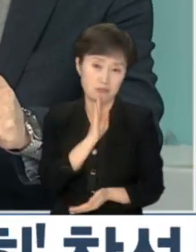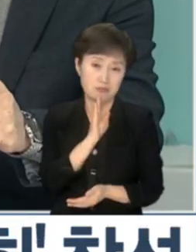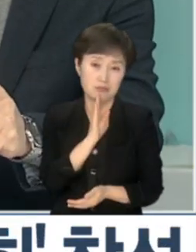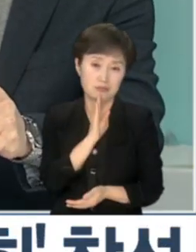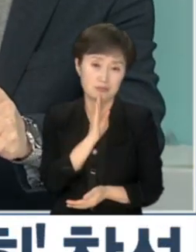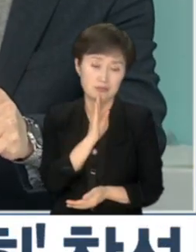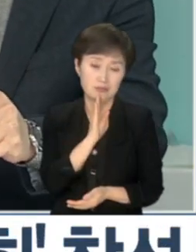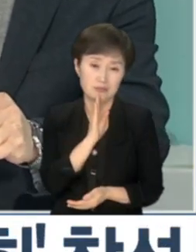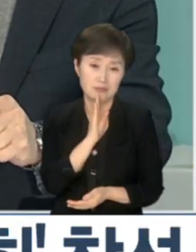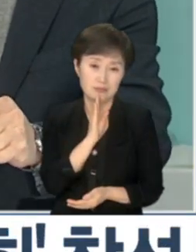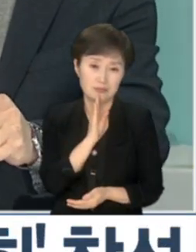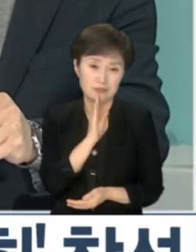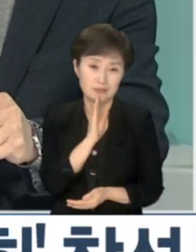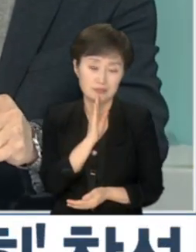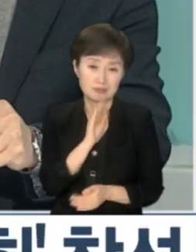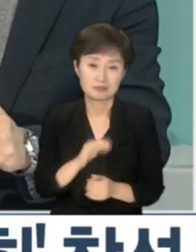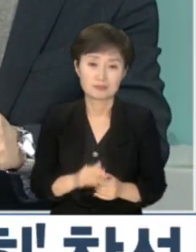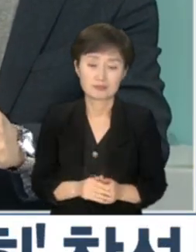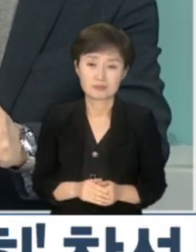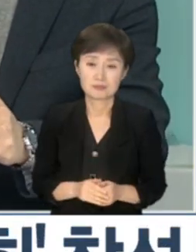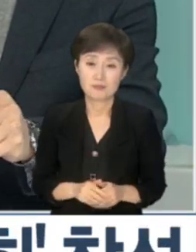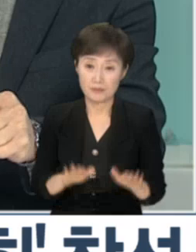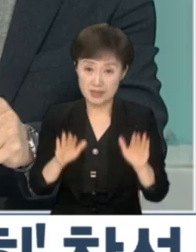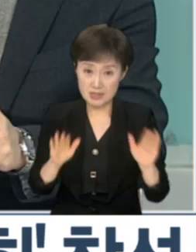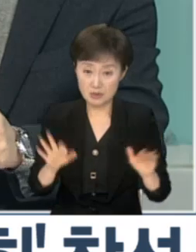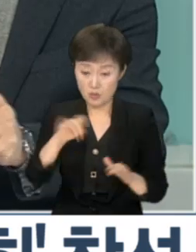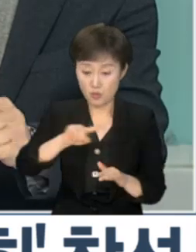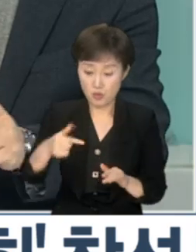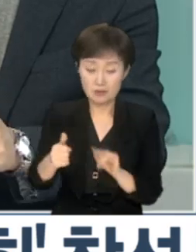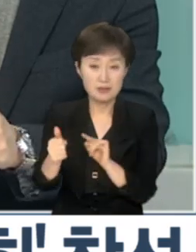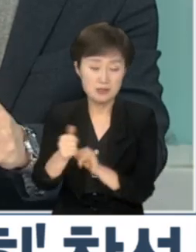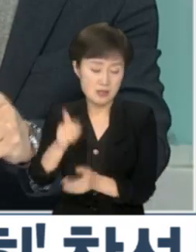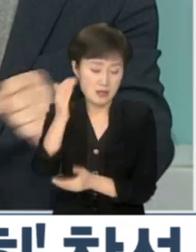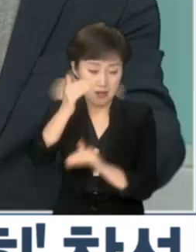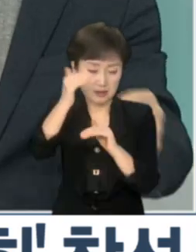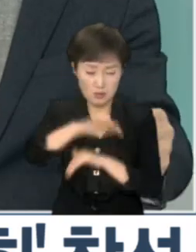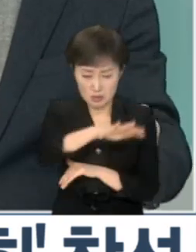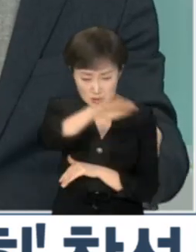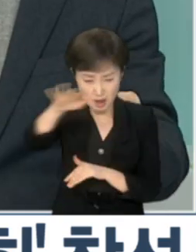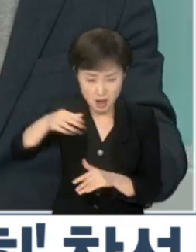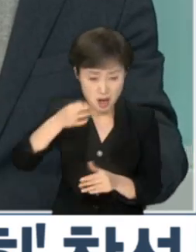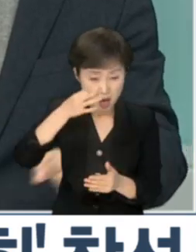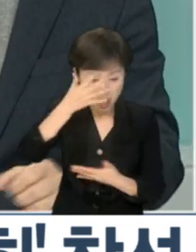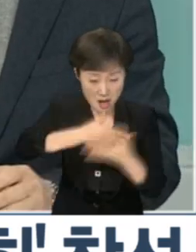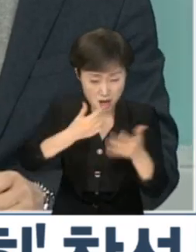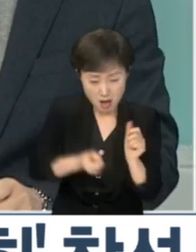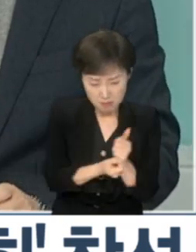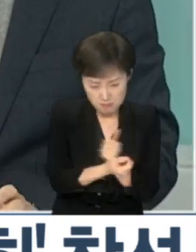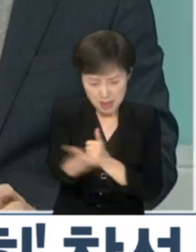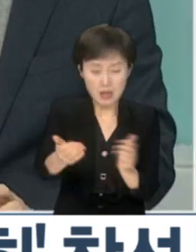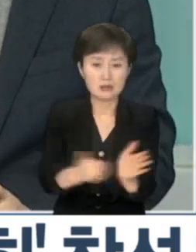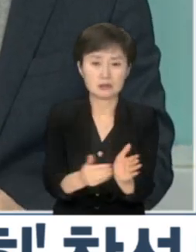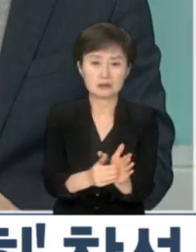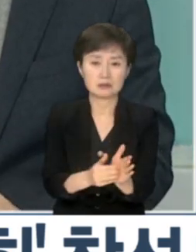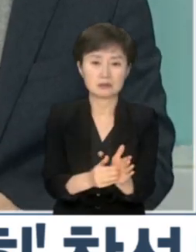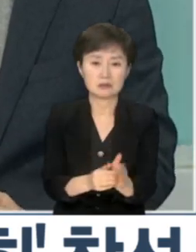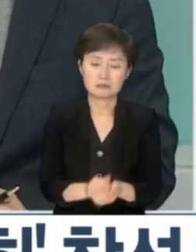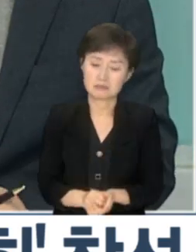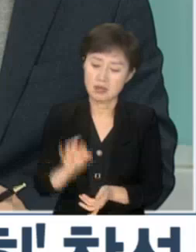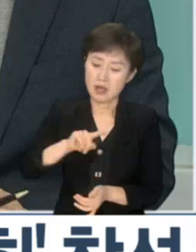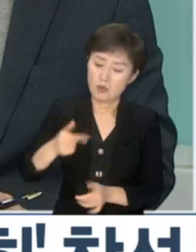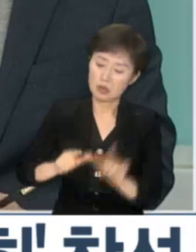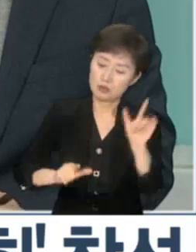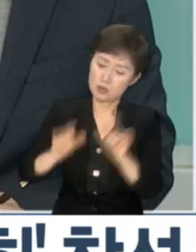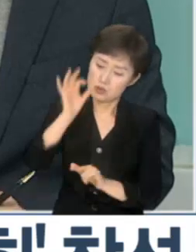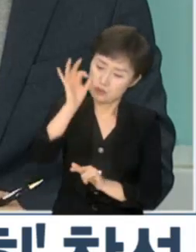그 저 커뮤니티라든지 이런 그 또는 그 언론 보도를 통해서 다 확인이 된 내용이거든요. 그래서 저는 이런